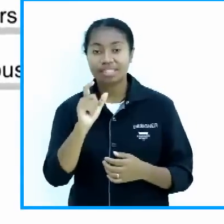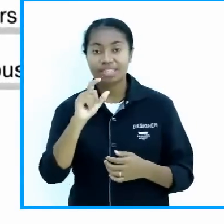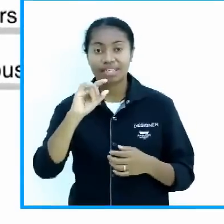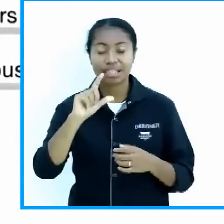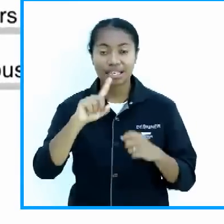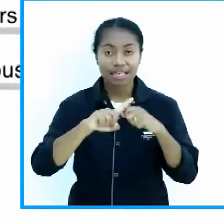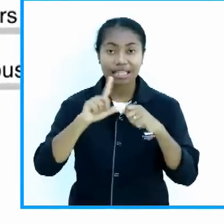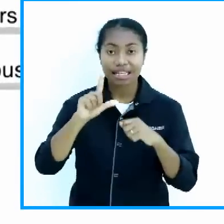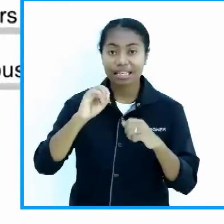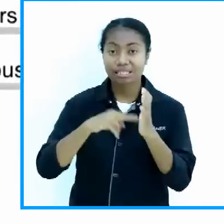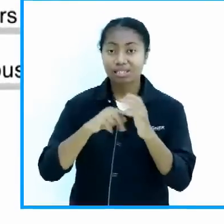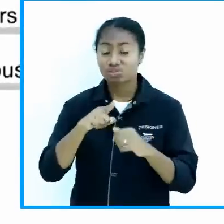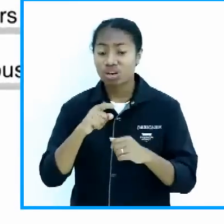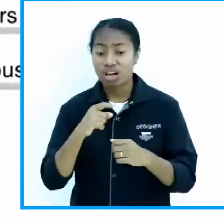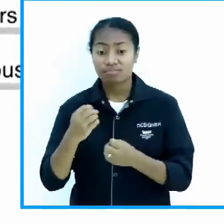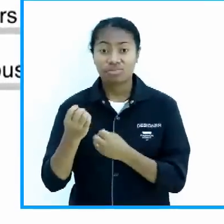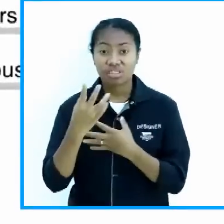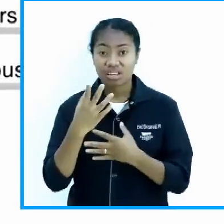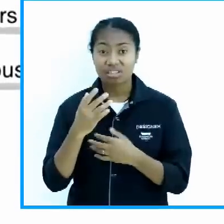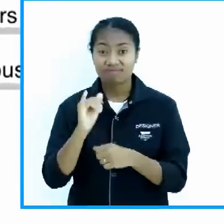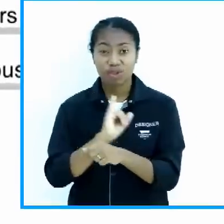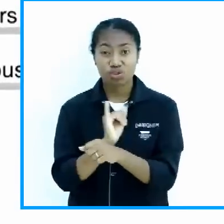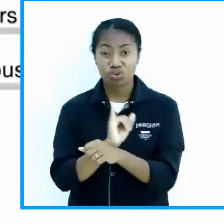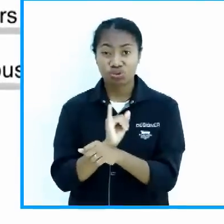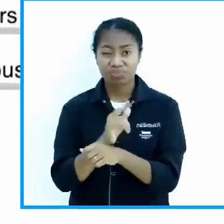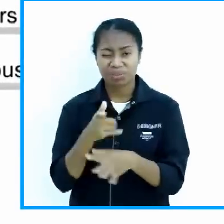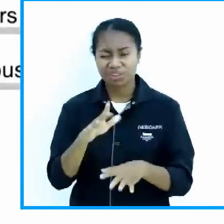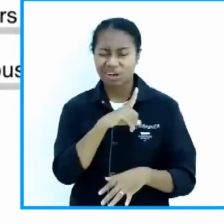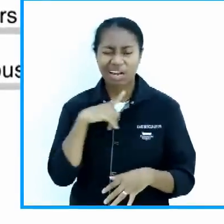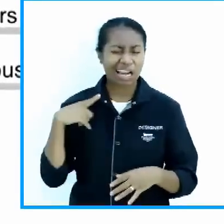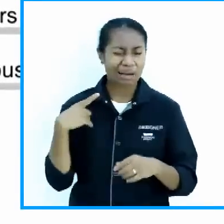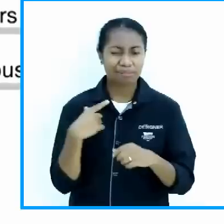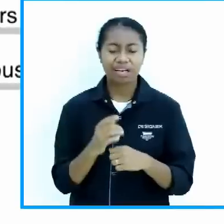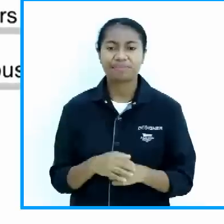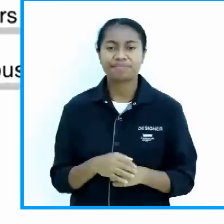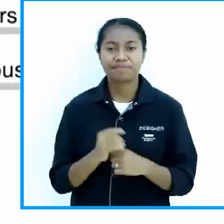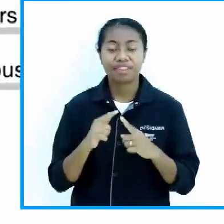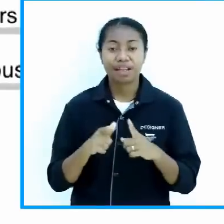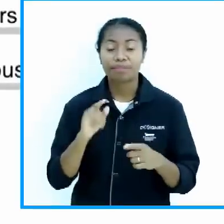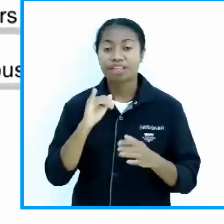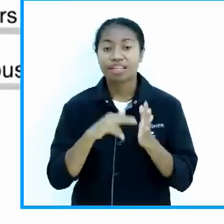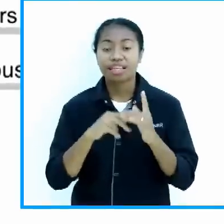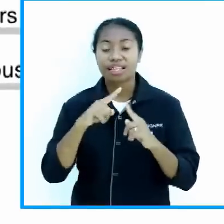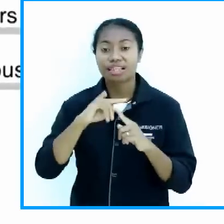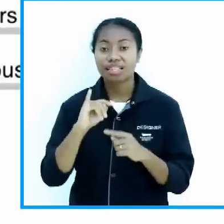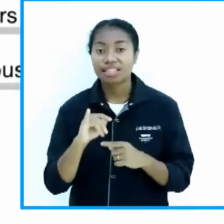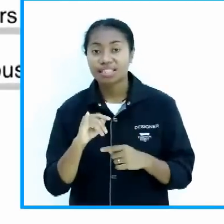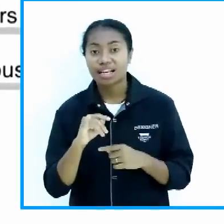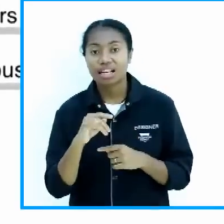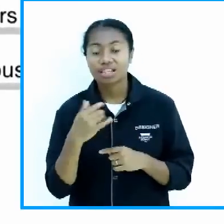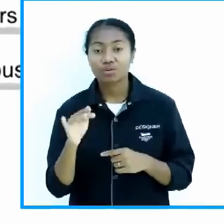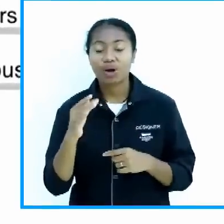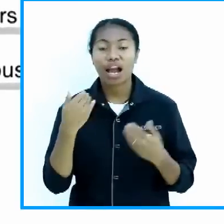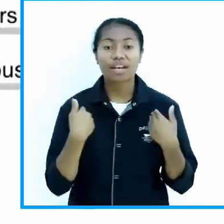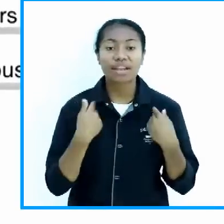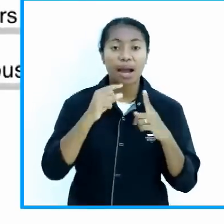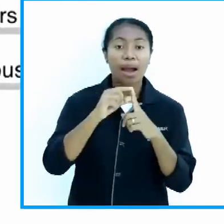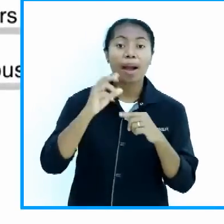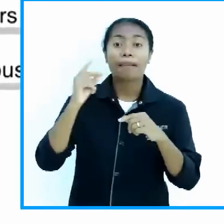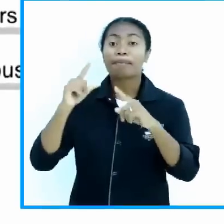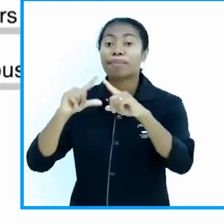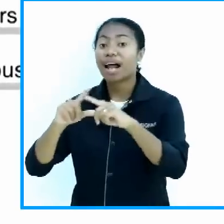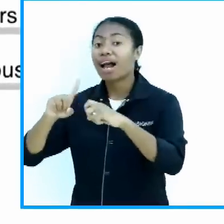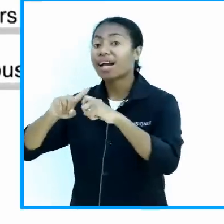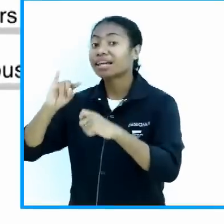di YouTube, tapi itu nanti terlalu lama. Jadi intinya ada dua tahap besar, tahap praklinis sebelum klinis